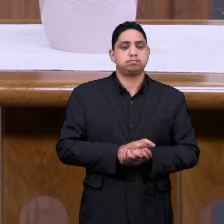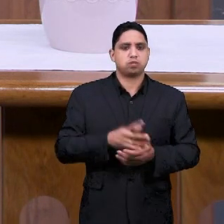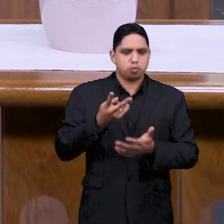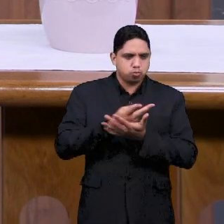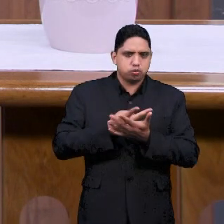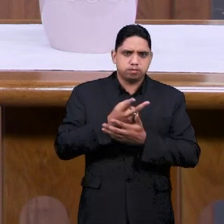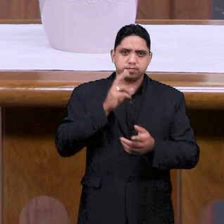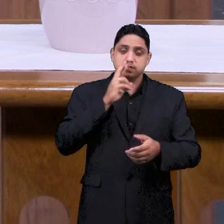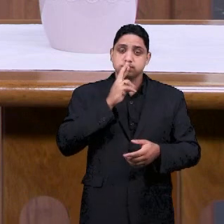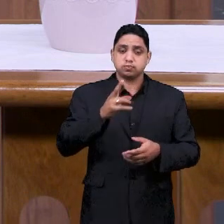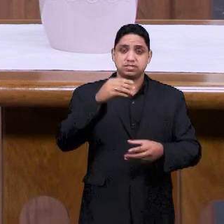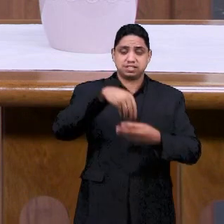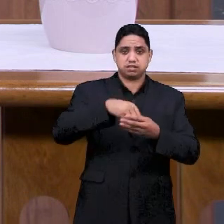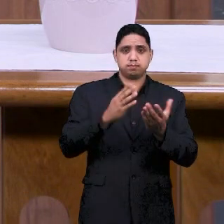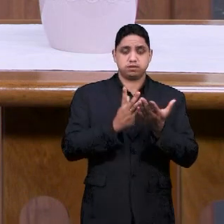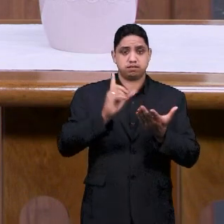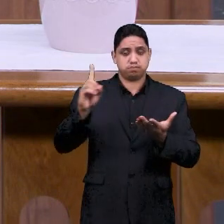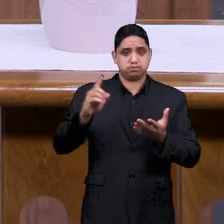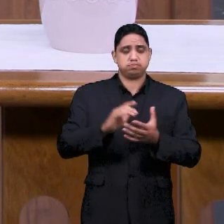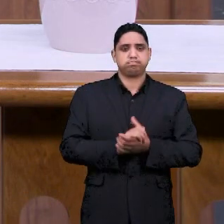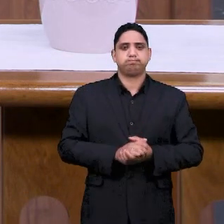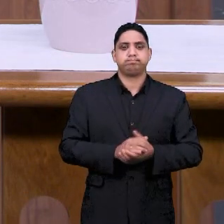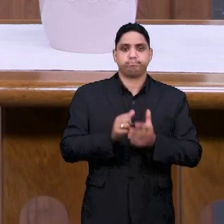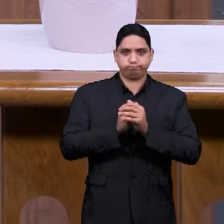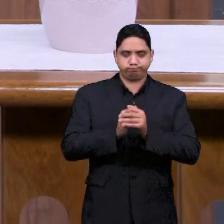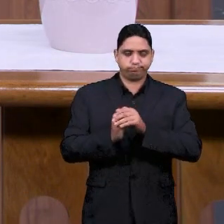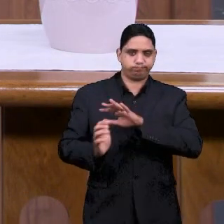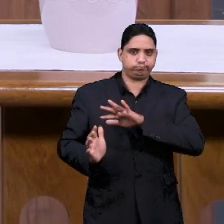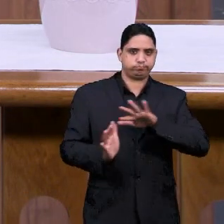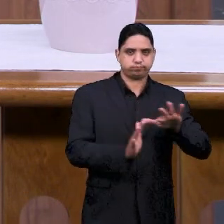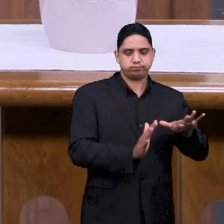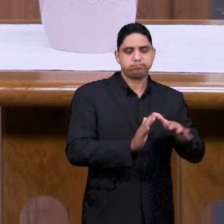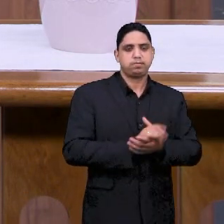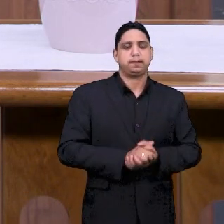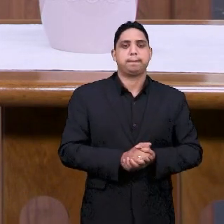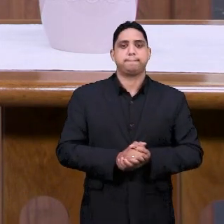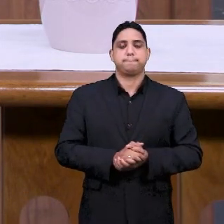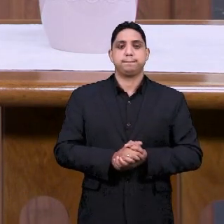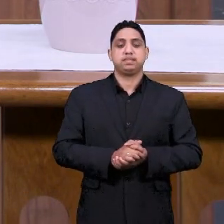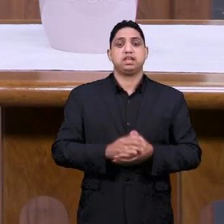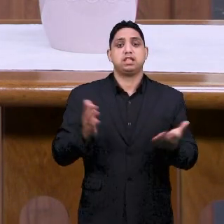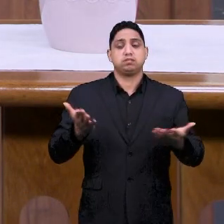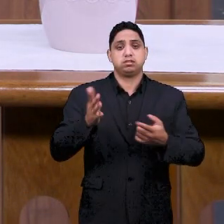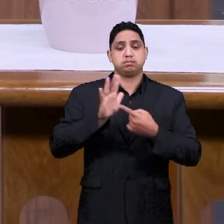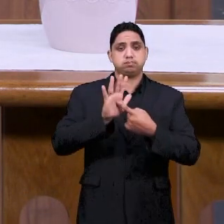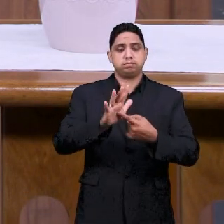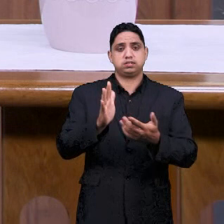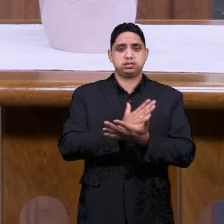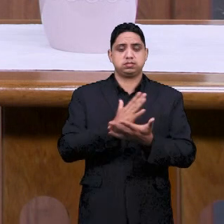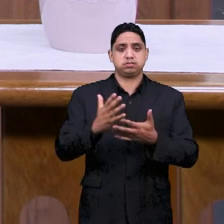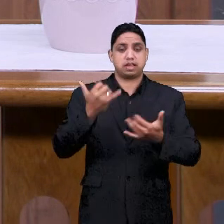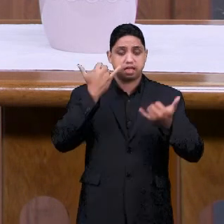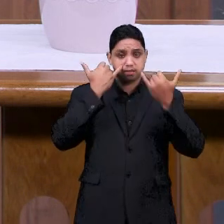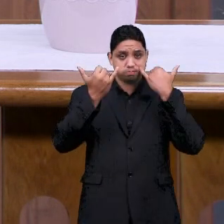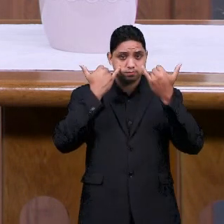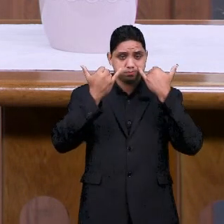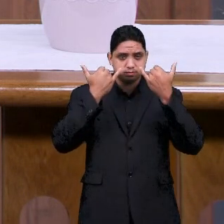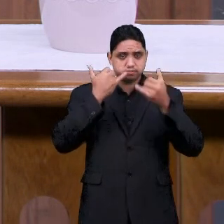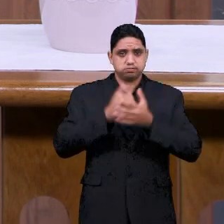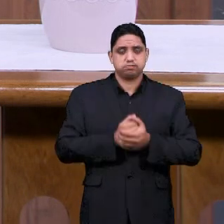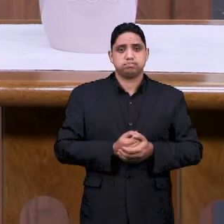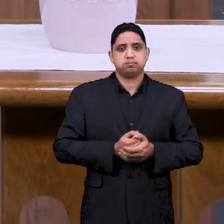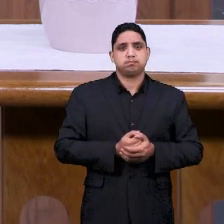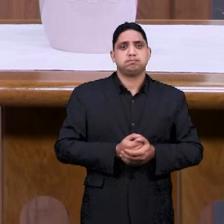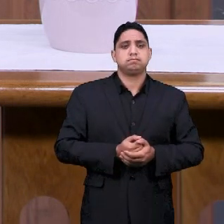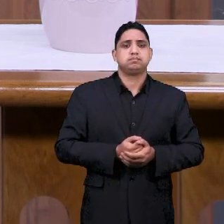quand les frères et sœurs sont attentifs et recherchent la réponse dans la parole de Dieu. Très bien, nous allons ici transmettre quelques annonces pour la